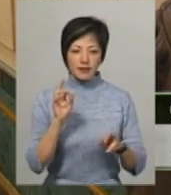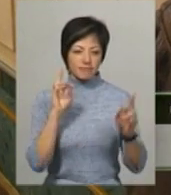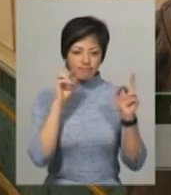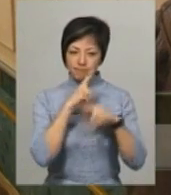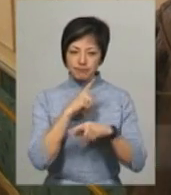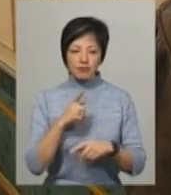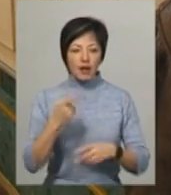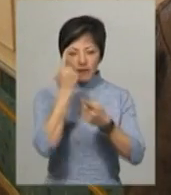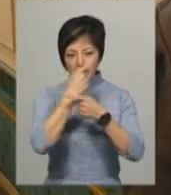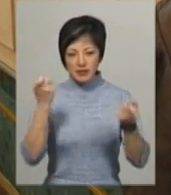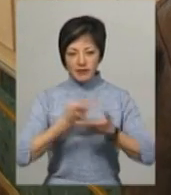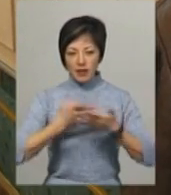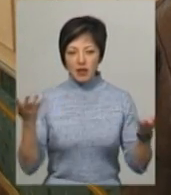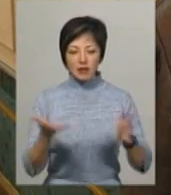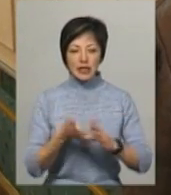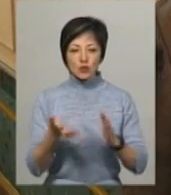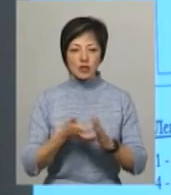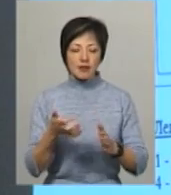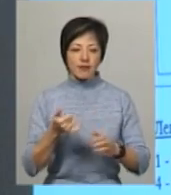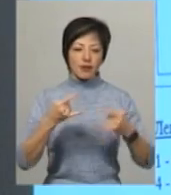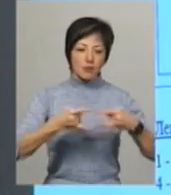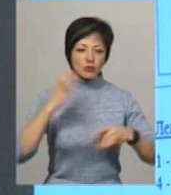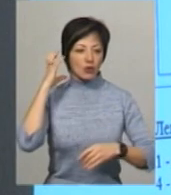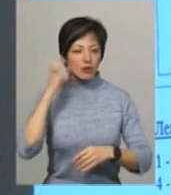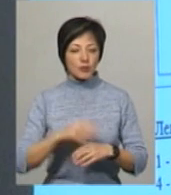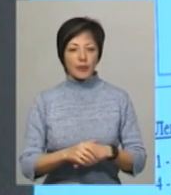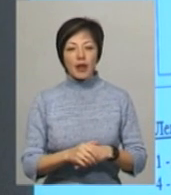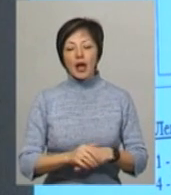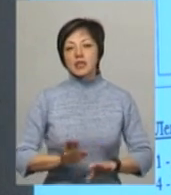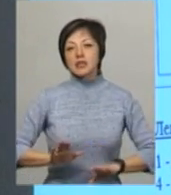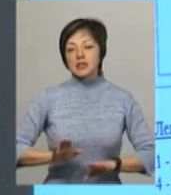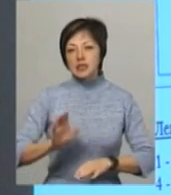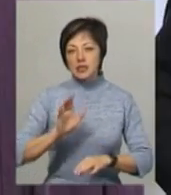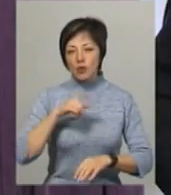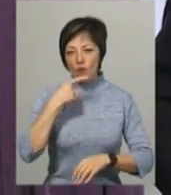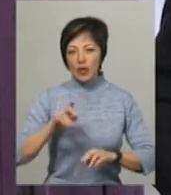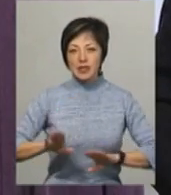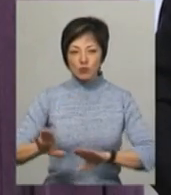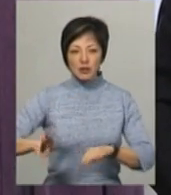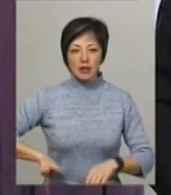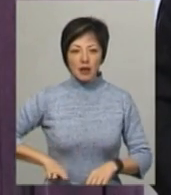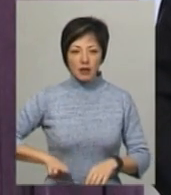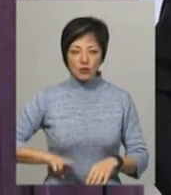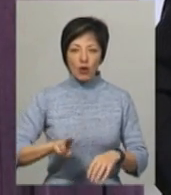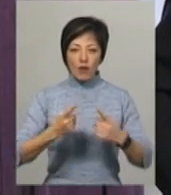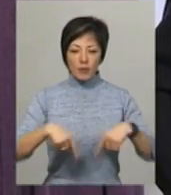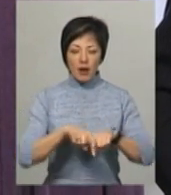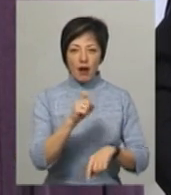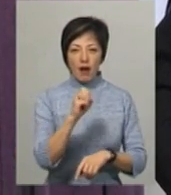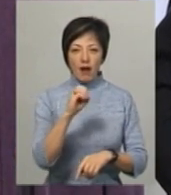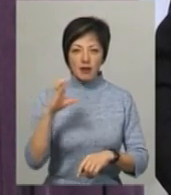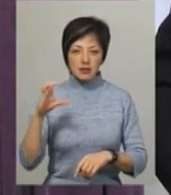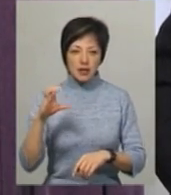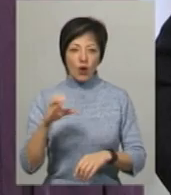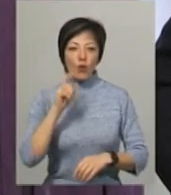що висвітлення недостатньо було мас-медіа. За словами заступника директора з питань будівництва від окремленого підрозділу ХАЕС Олега